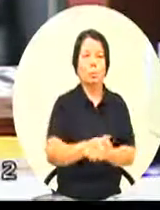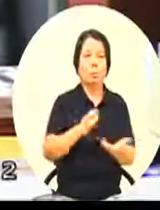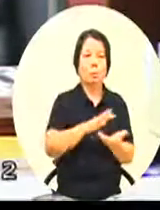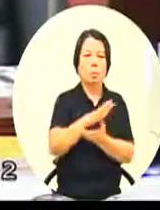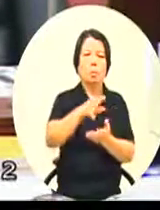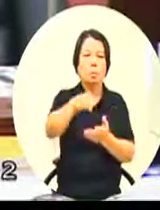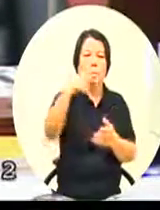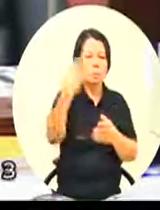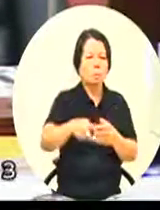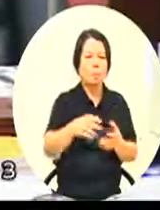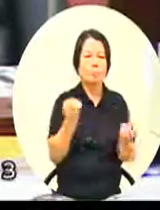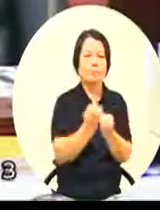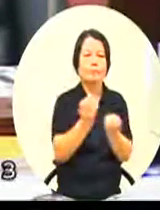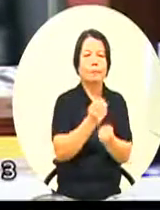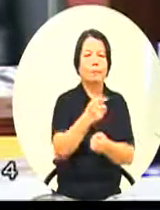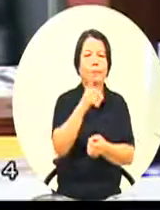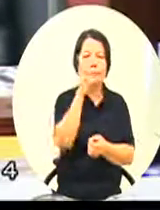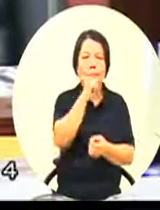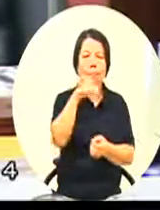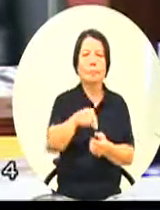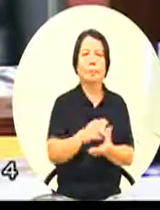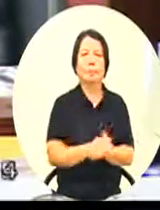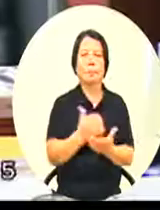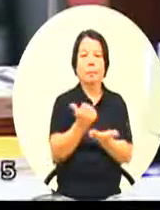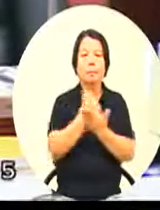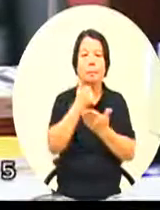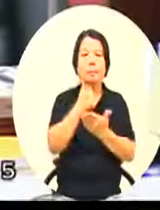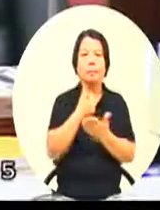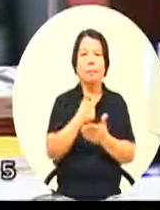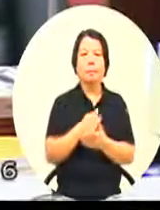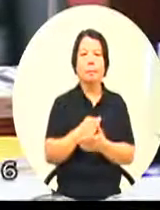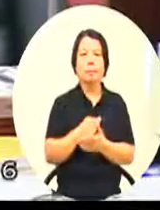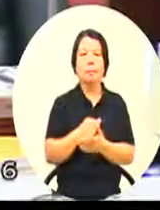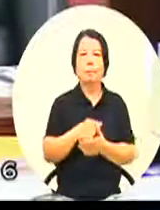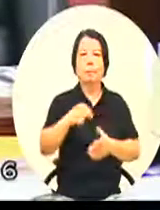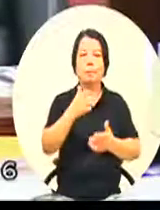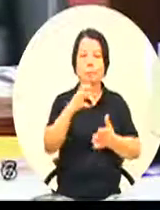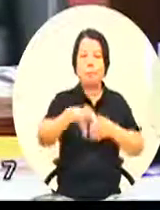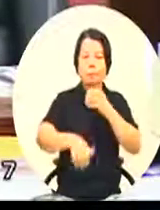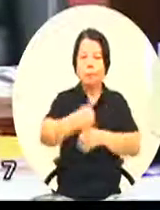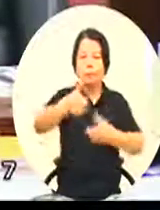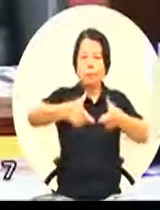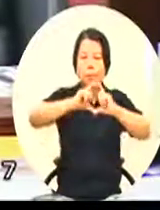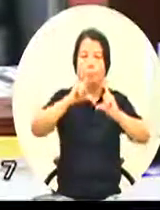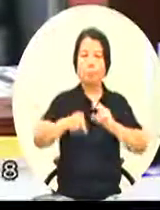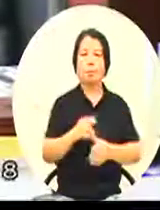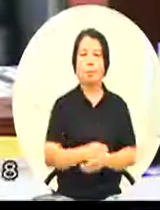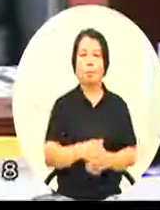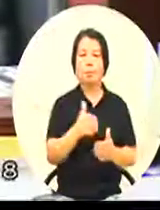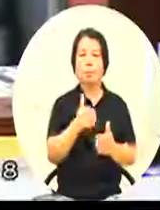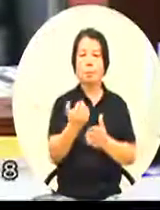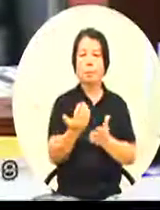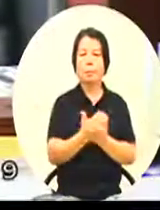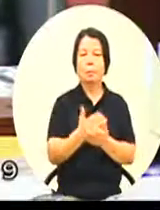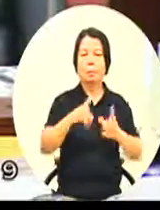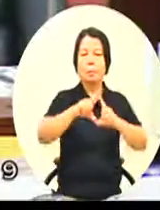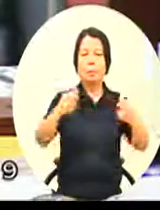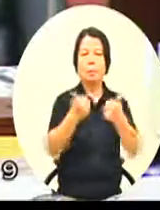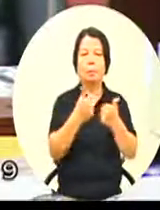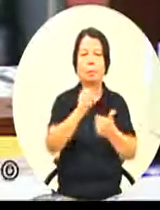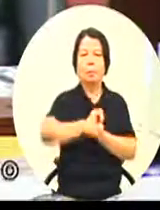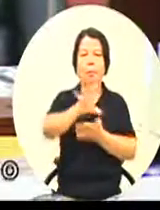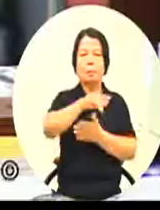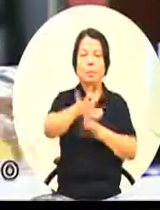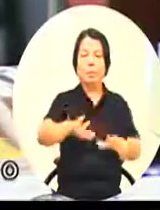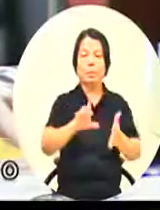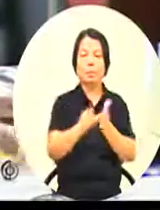不能再发生了。好不好？来，我们请这个局长回答，谢谢。 大会报告哈，现在时